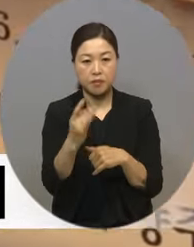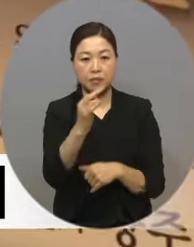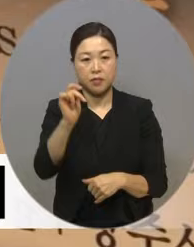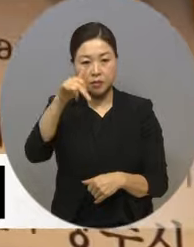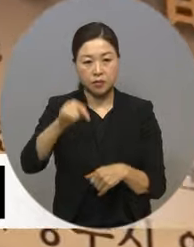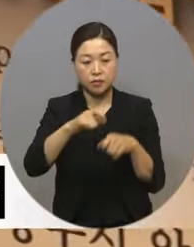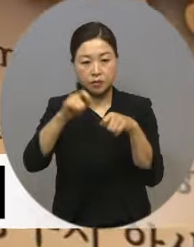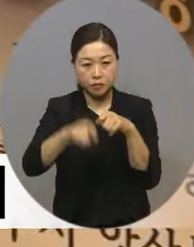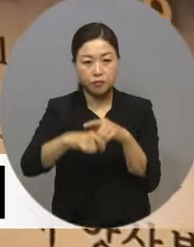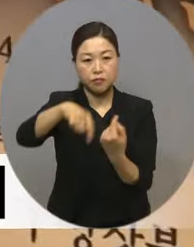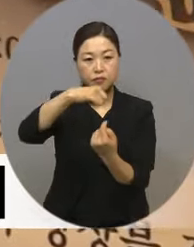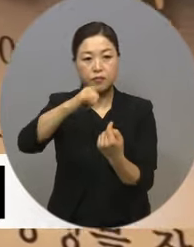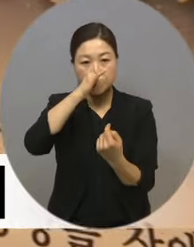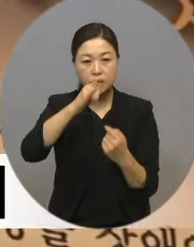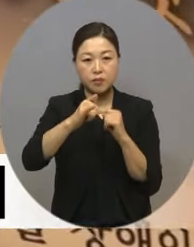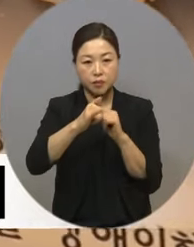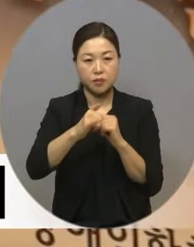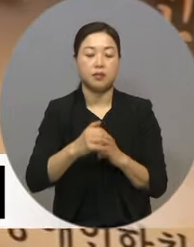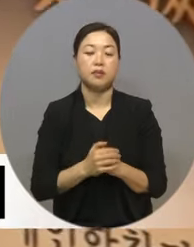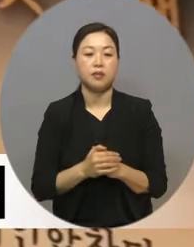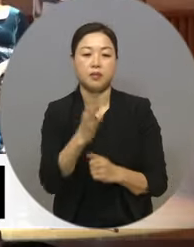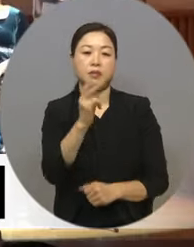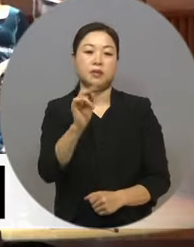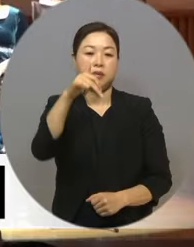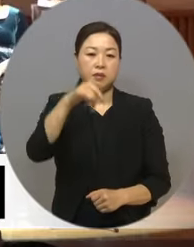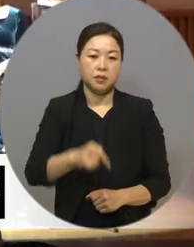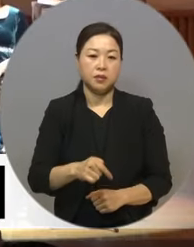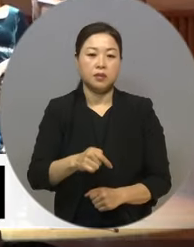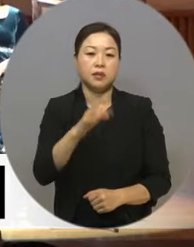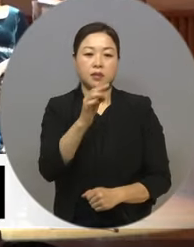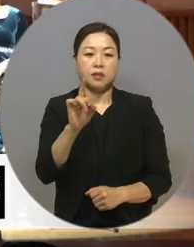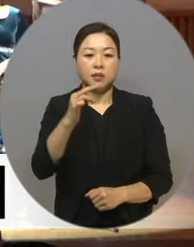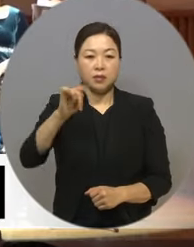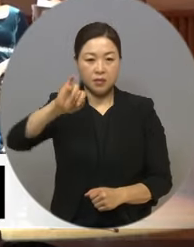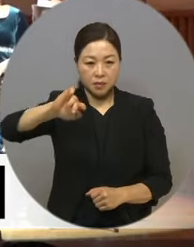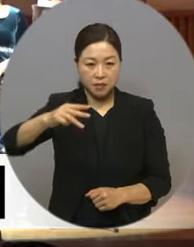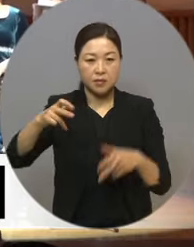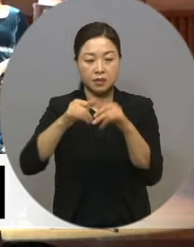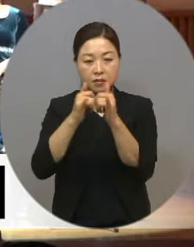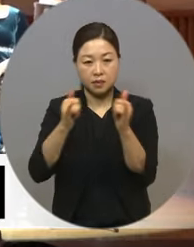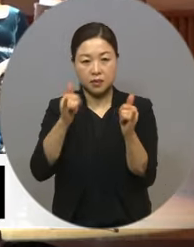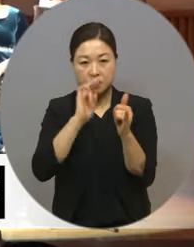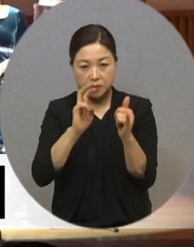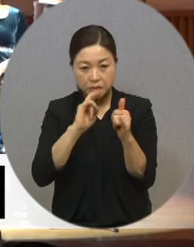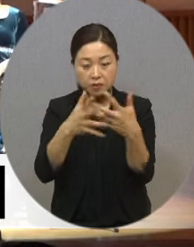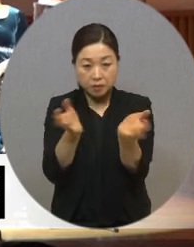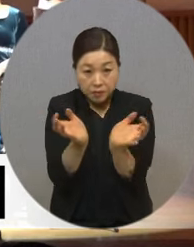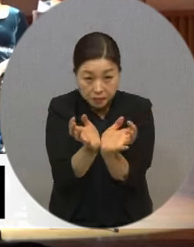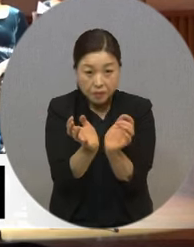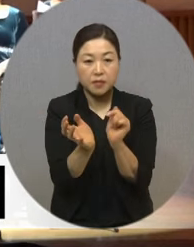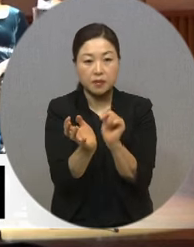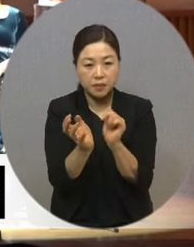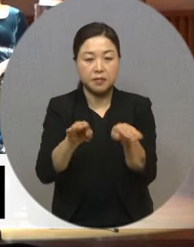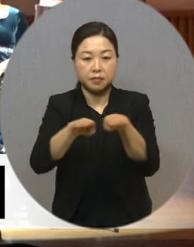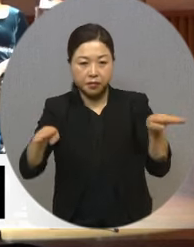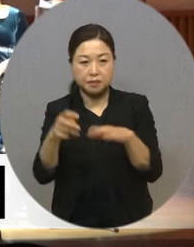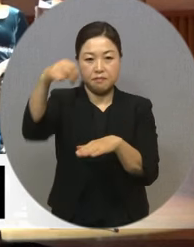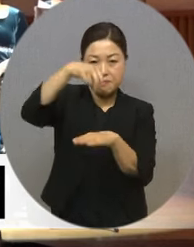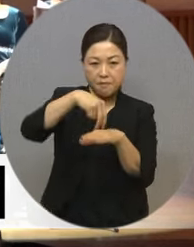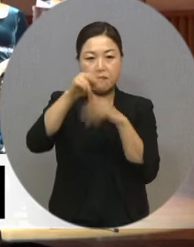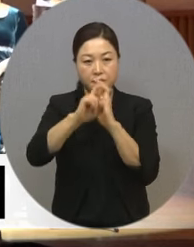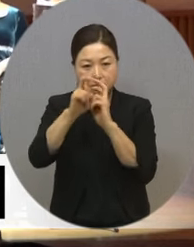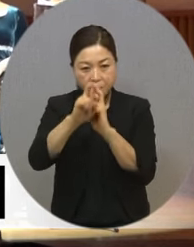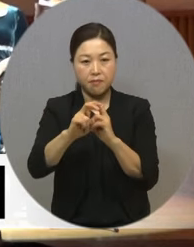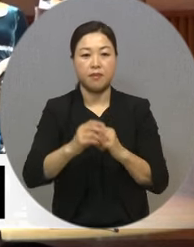운영하는 양주시 앙상블 장애인 합창단의 첫 정기 연주회 동행이 무대에 올려졌습니다.